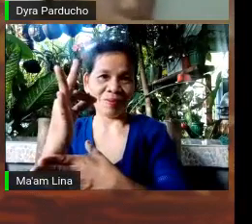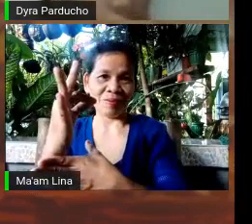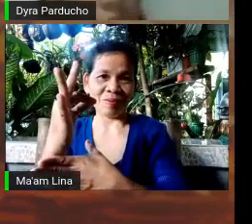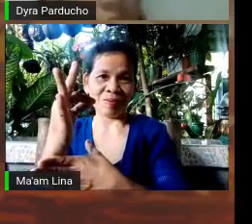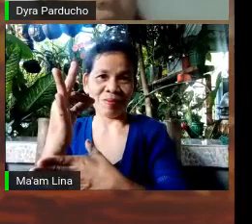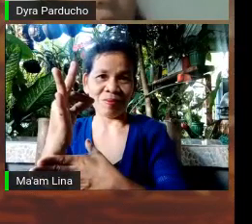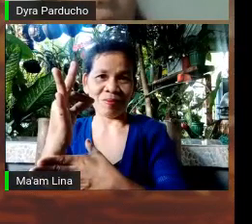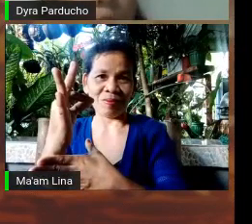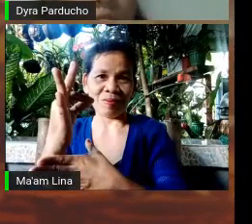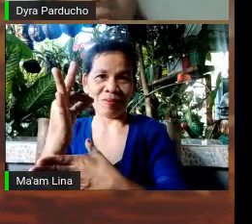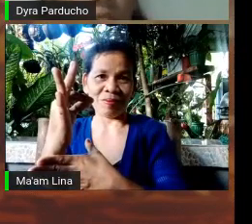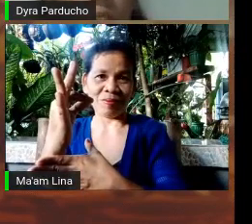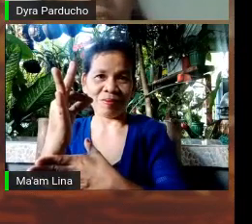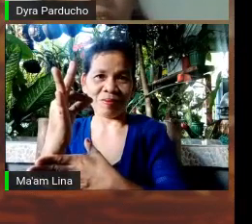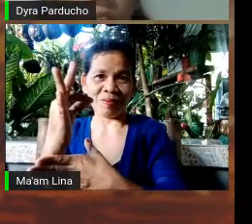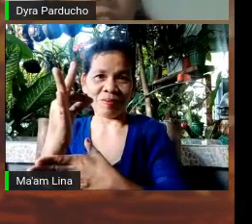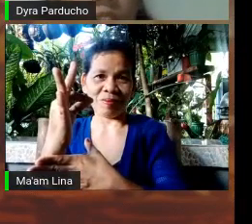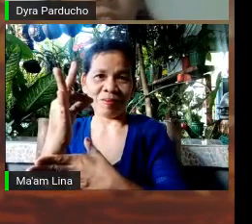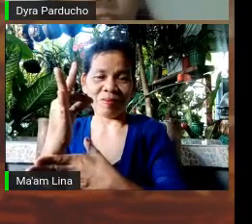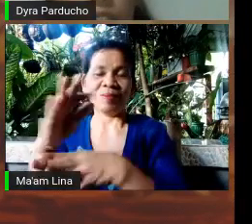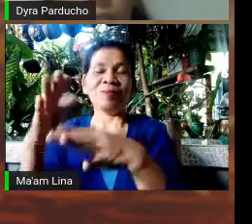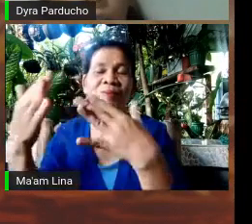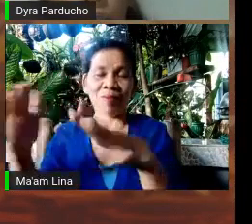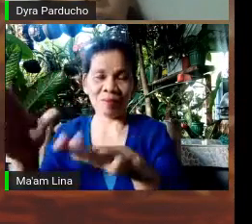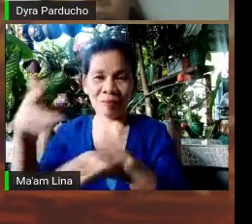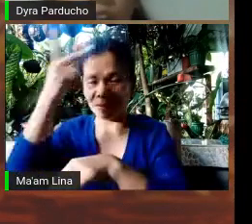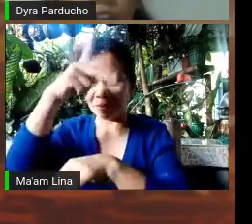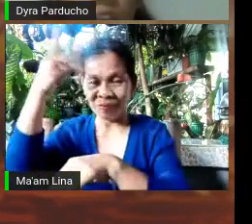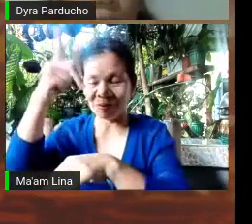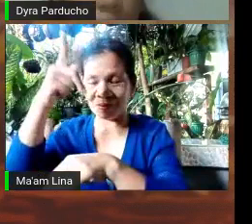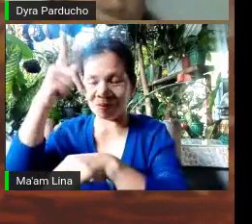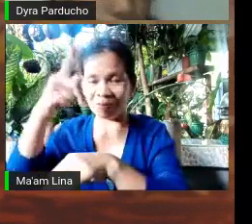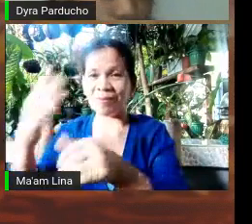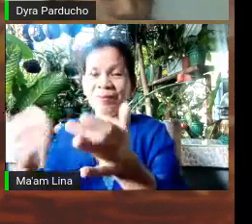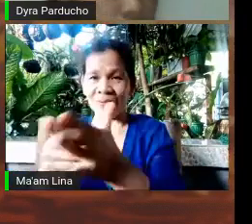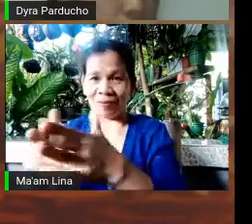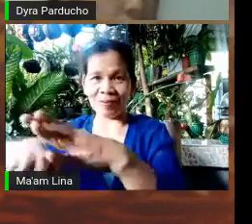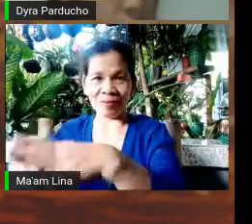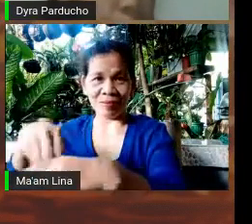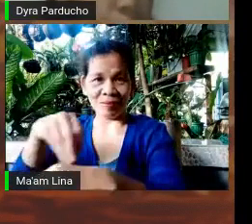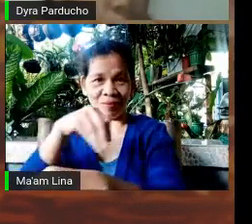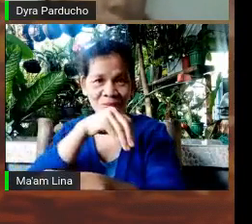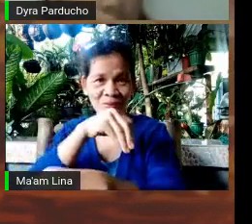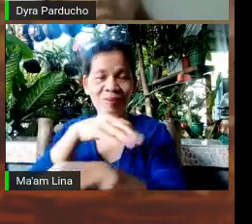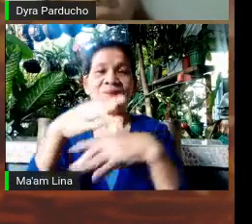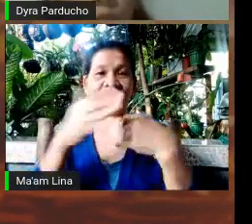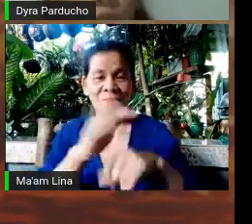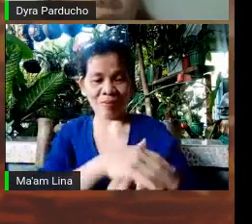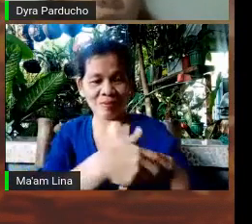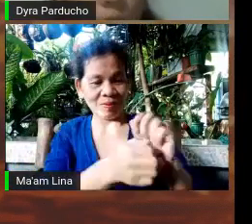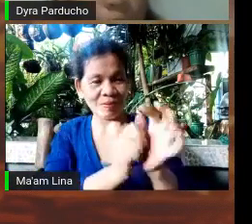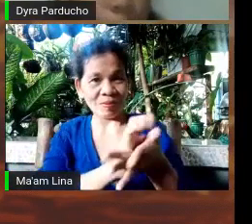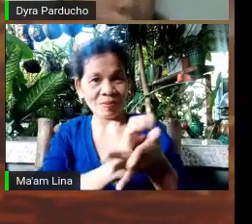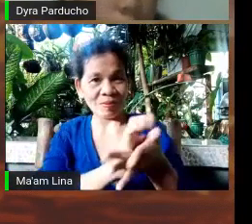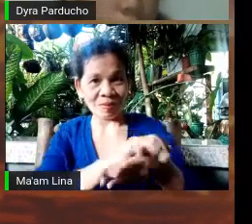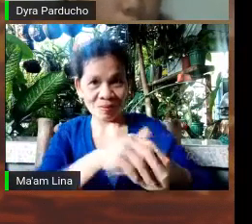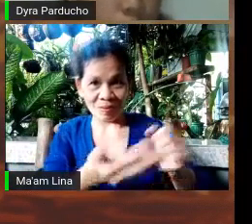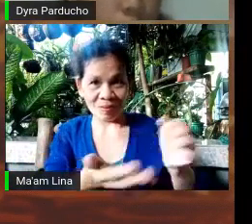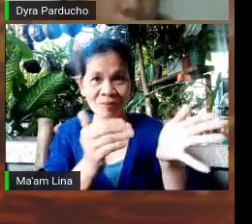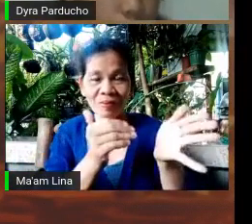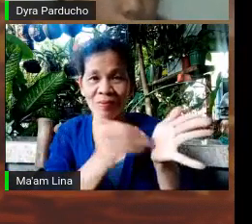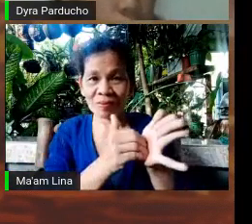And then, lalabas po muli ang saserdote po at siya ay maghuhugas. At yung pong dugo po